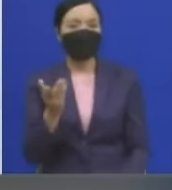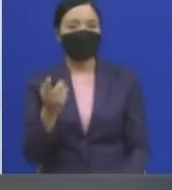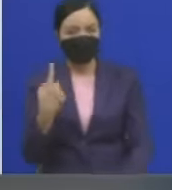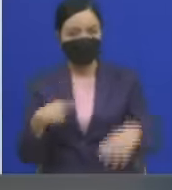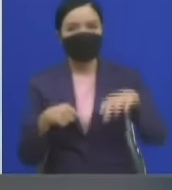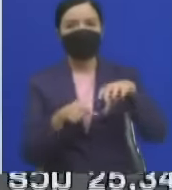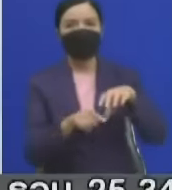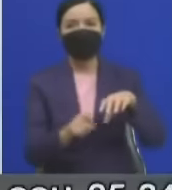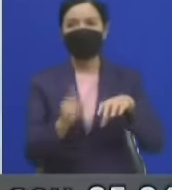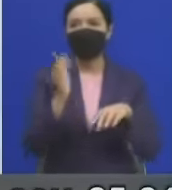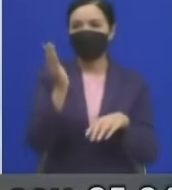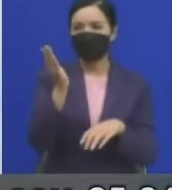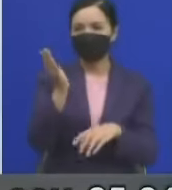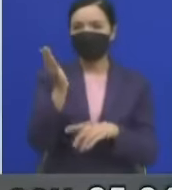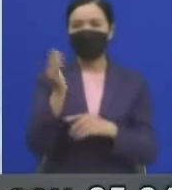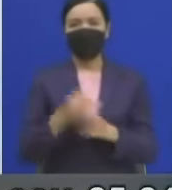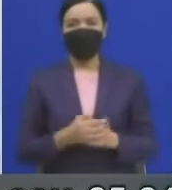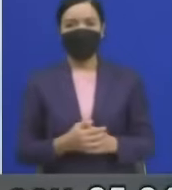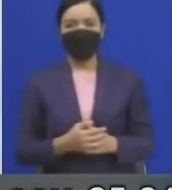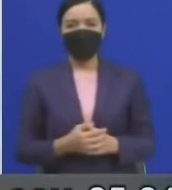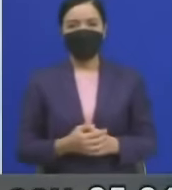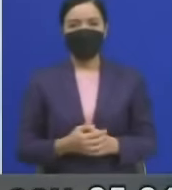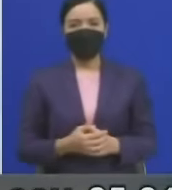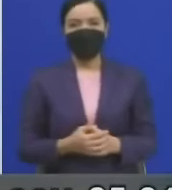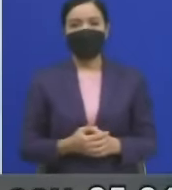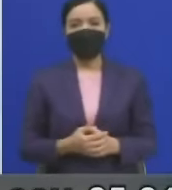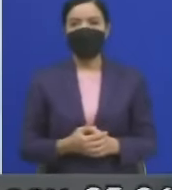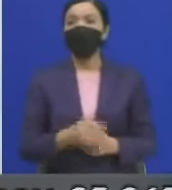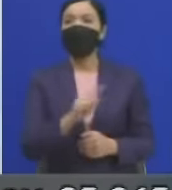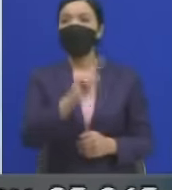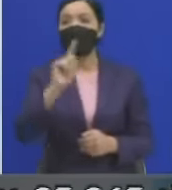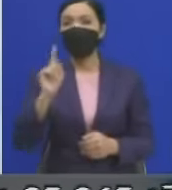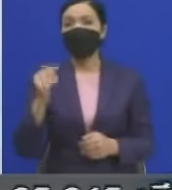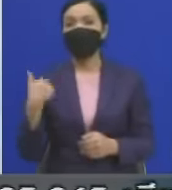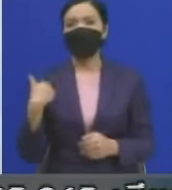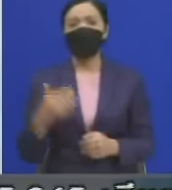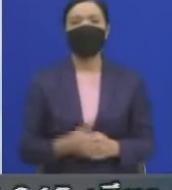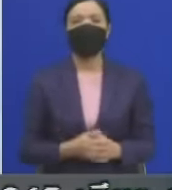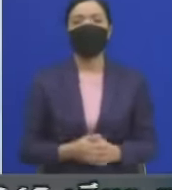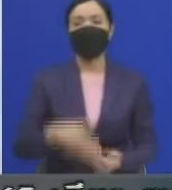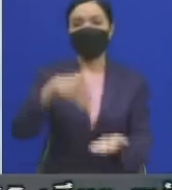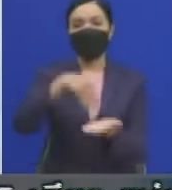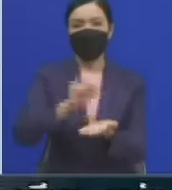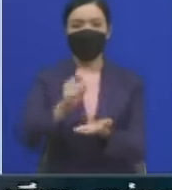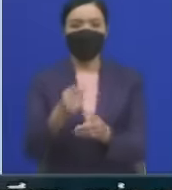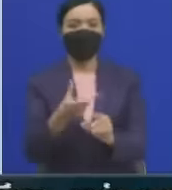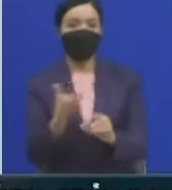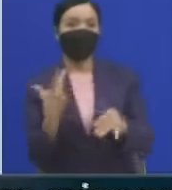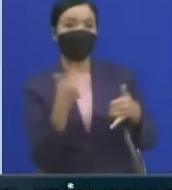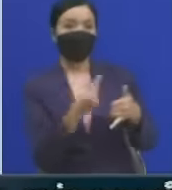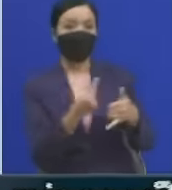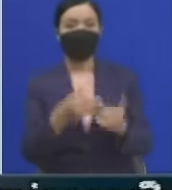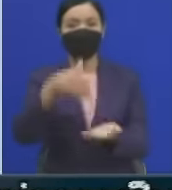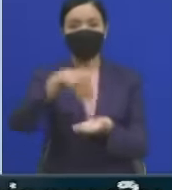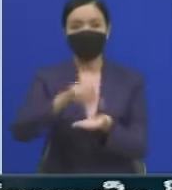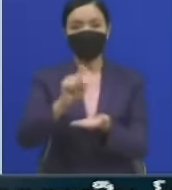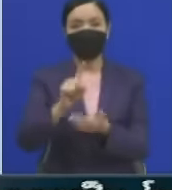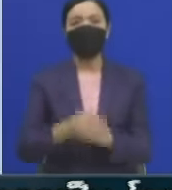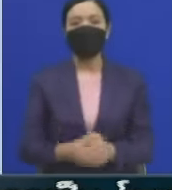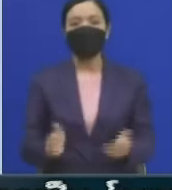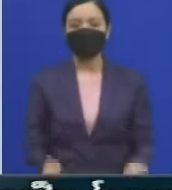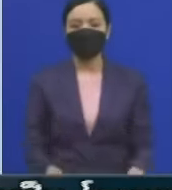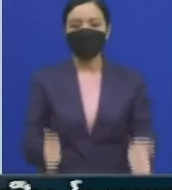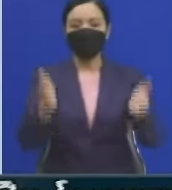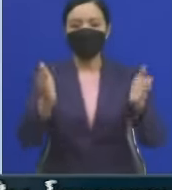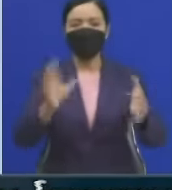ะที่เห็นอยู่ช่องนี้นะฮะแล้วจุดฉีดมันมีอยู่ที่ไหนบ้างทีนี้ศูนย์ฉีดวัคซีนนะณอาค